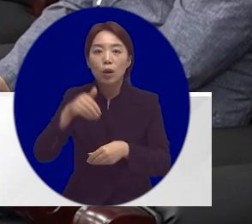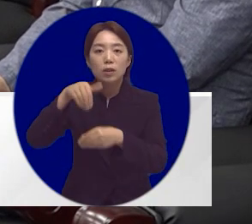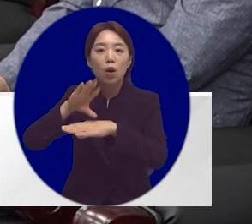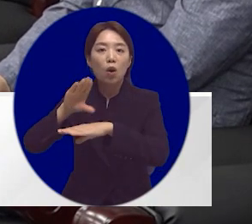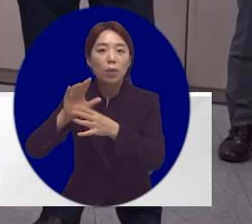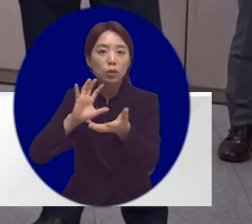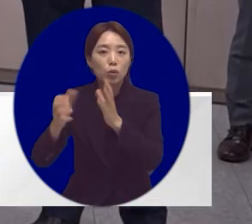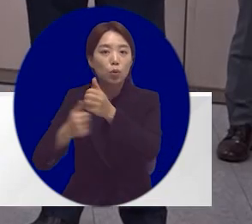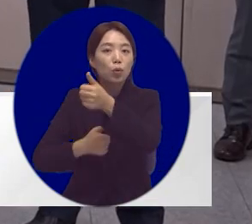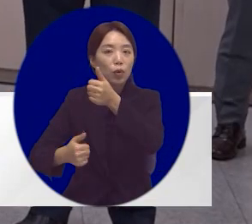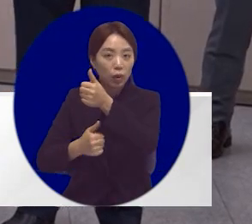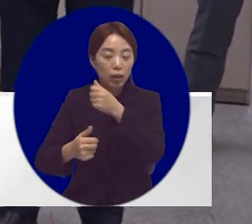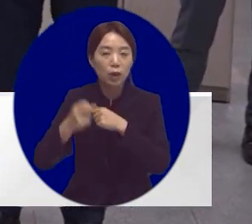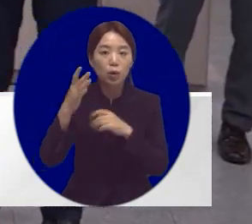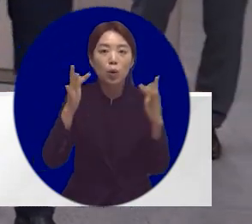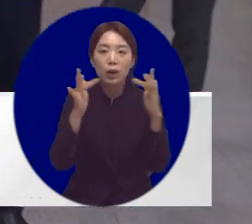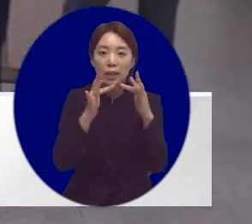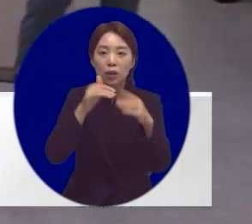중앙선거방송토론위원회,